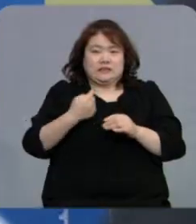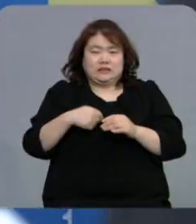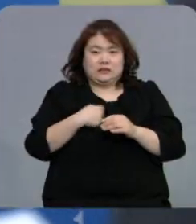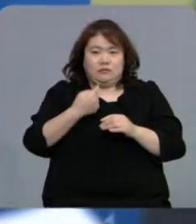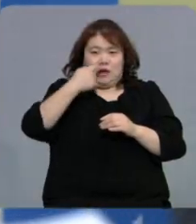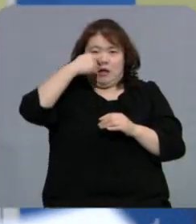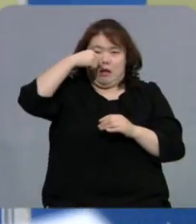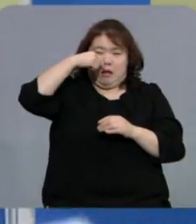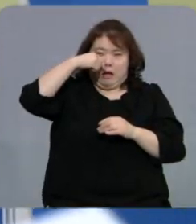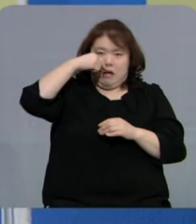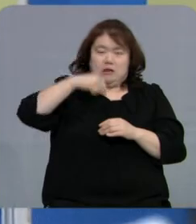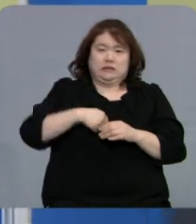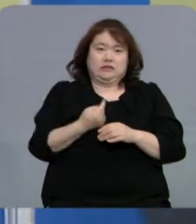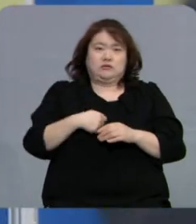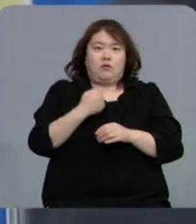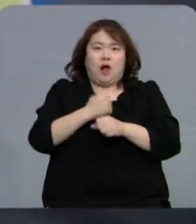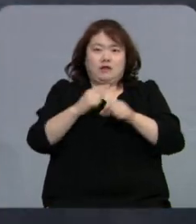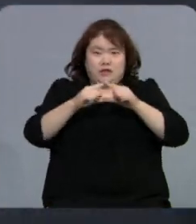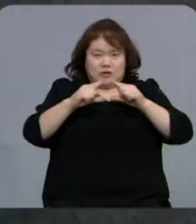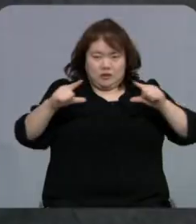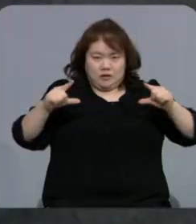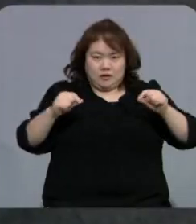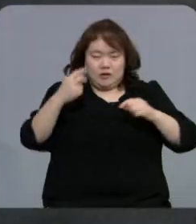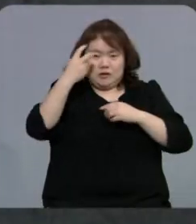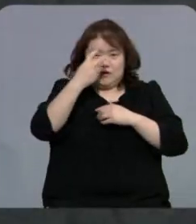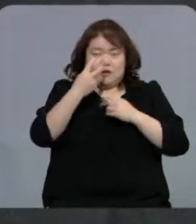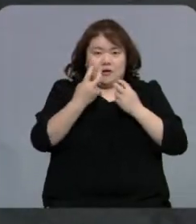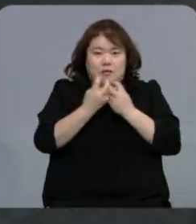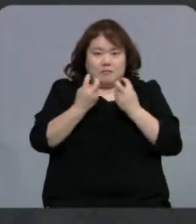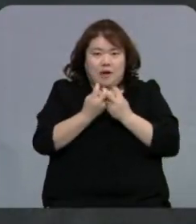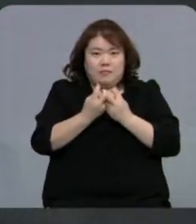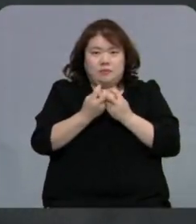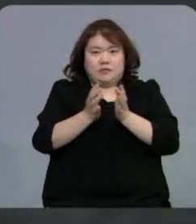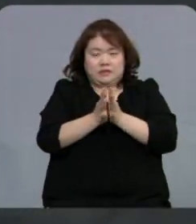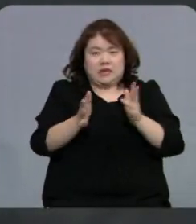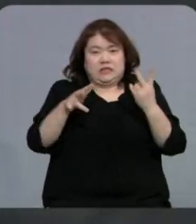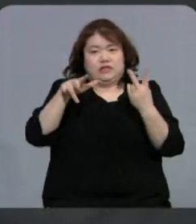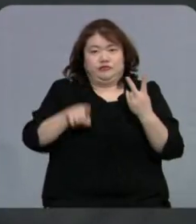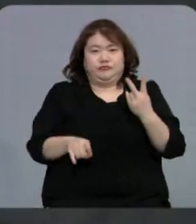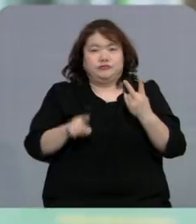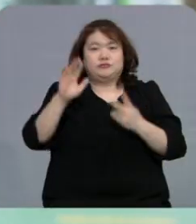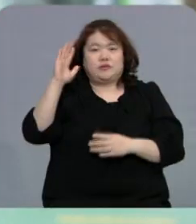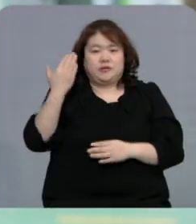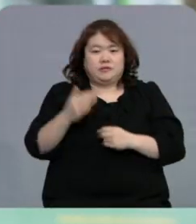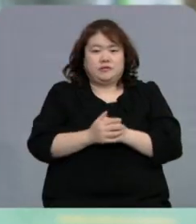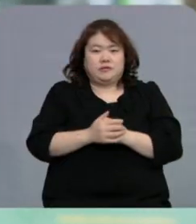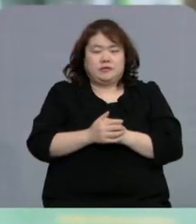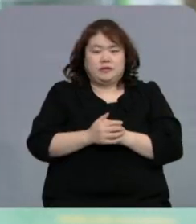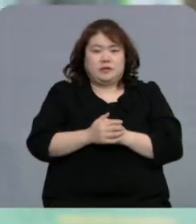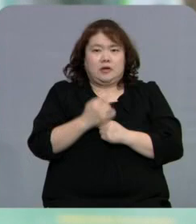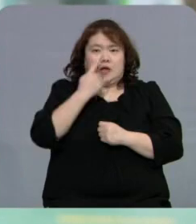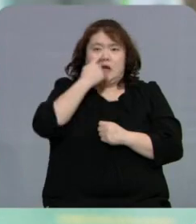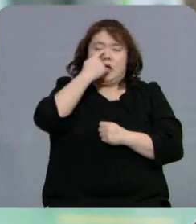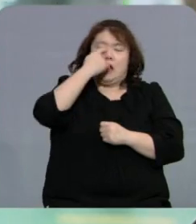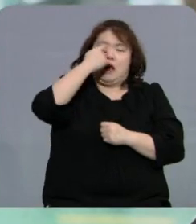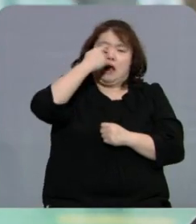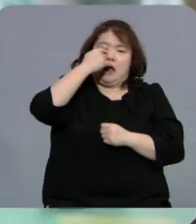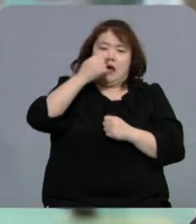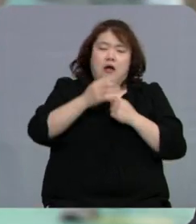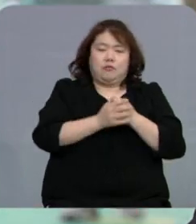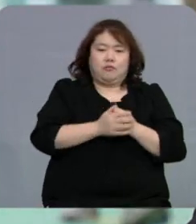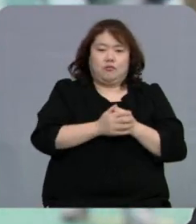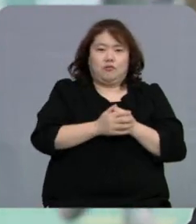검체를 채취하는 신속 항원 검사 방식이 새롭게 도입된 지 2주째. PCR 검사 대상자랑 신속 항원